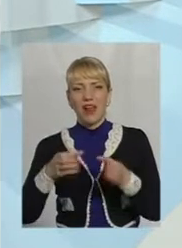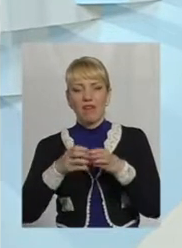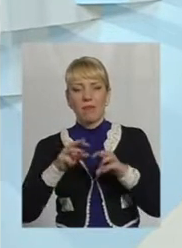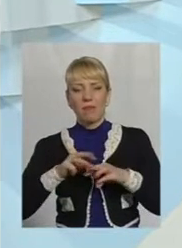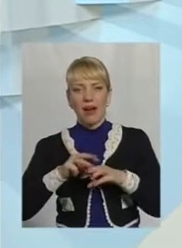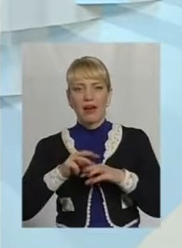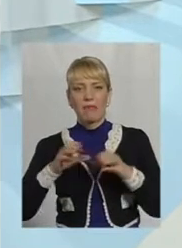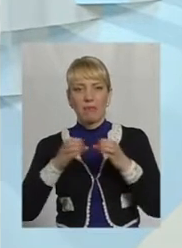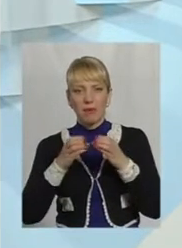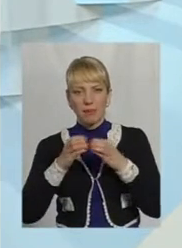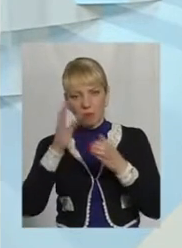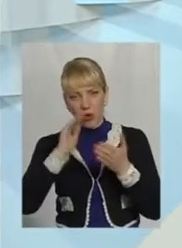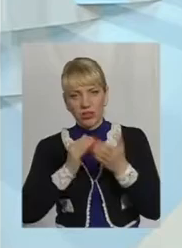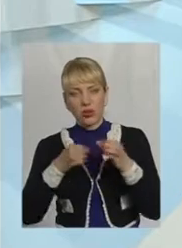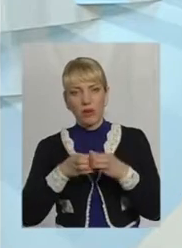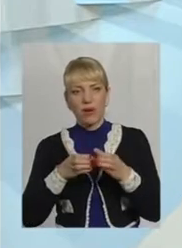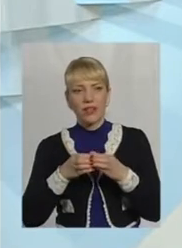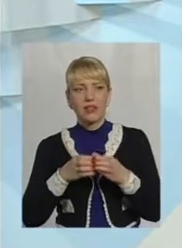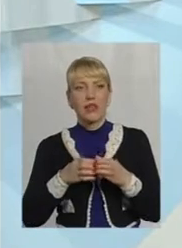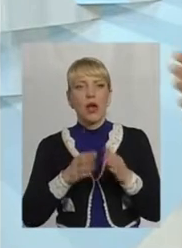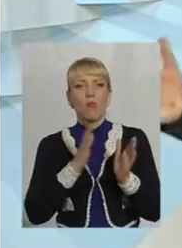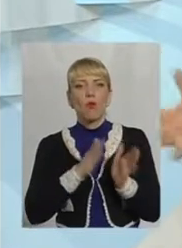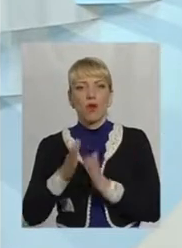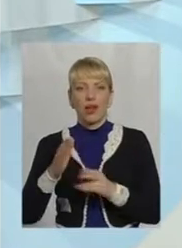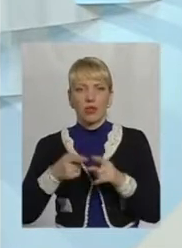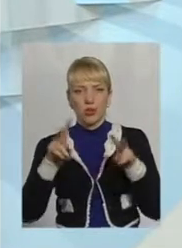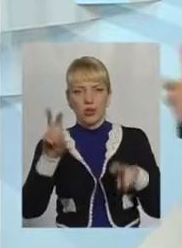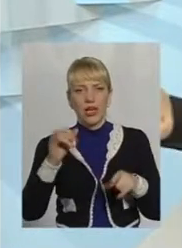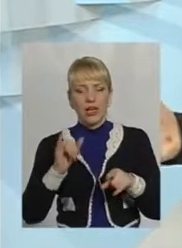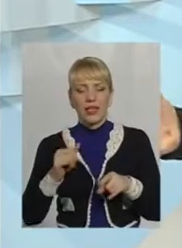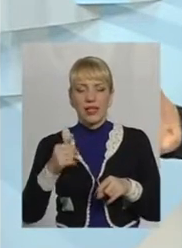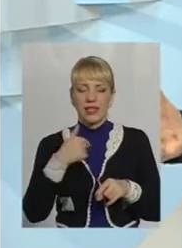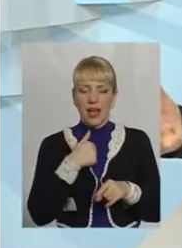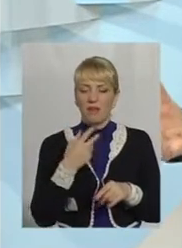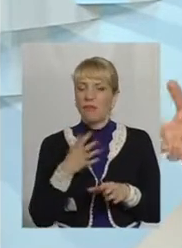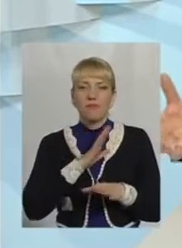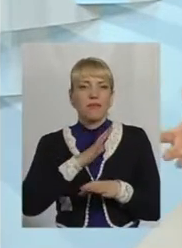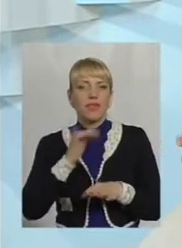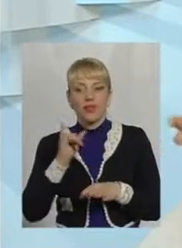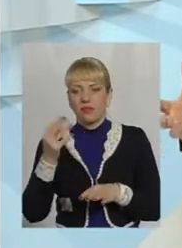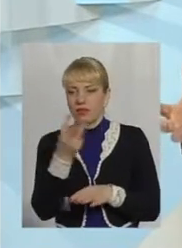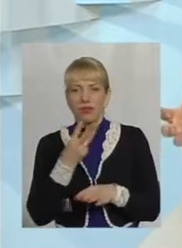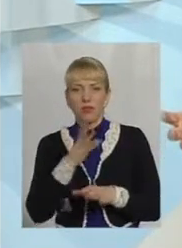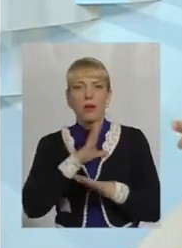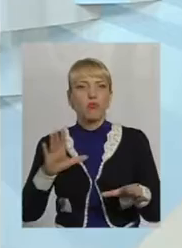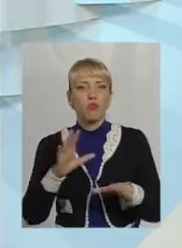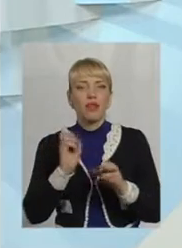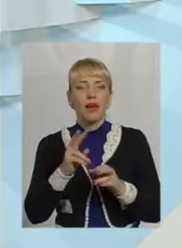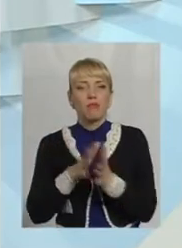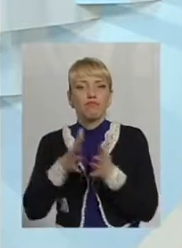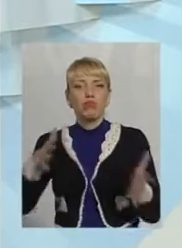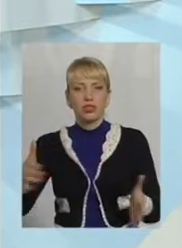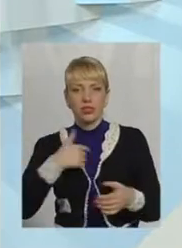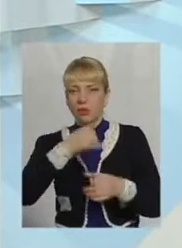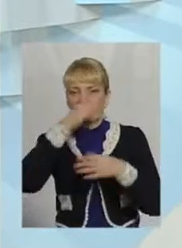«Реформи і порядок». Але і Пензеник, і я, і Юхновський не складали більшість уряду, і тому ми не могли